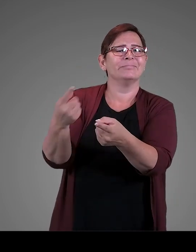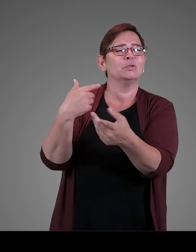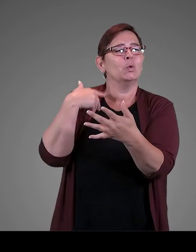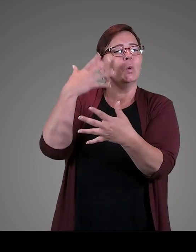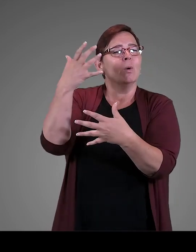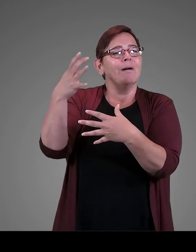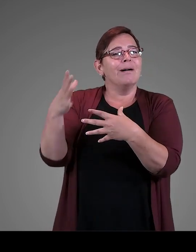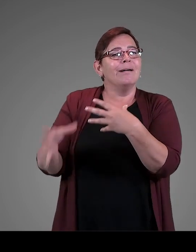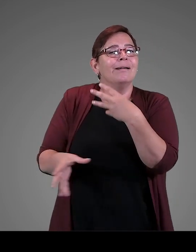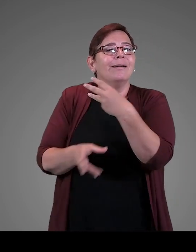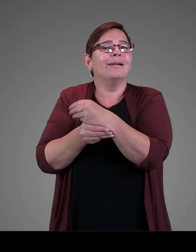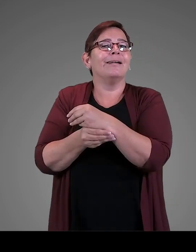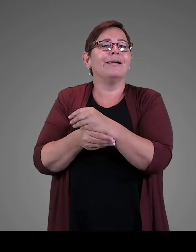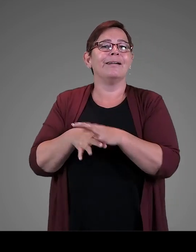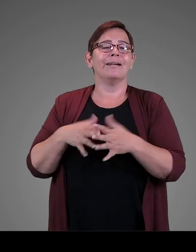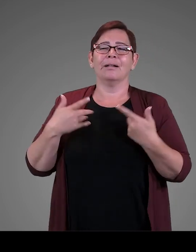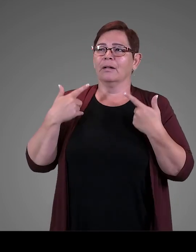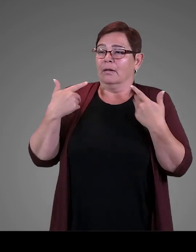aussi, c'est